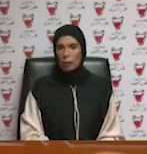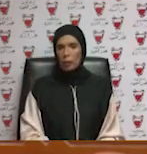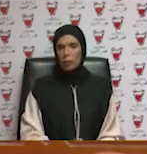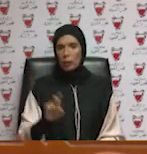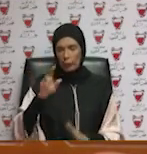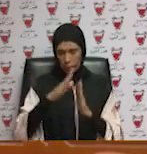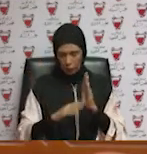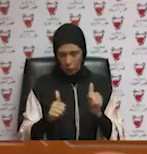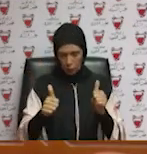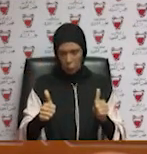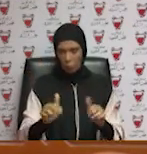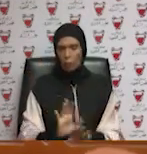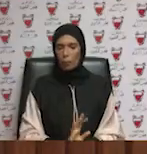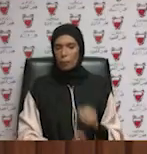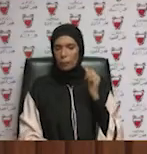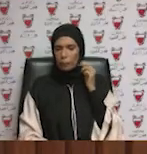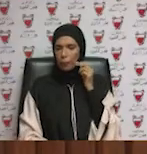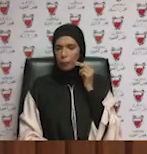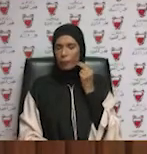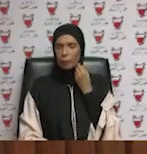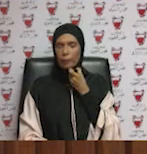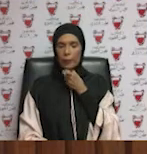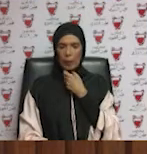بتقريرها. شكرا معالي الرئيس.